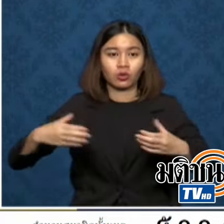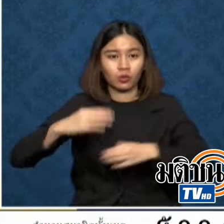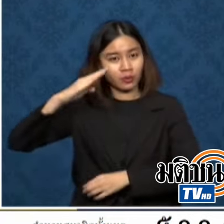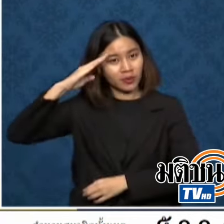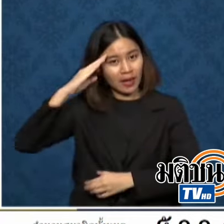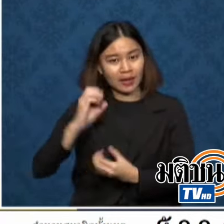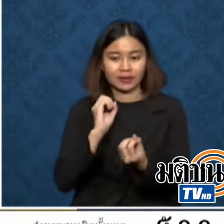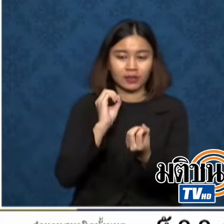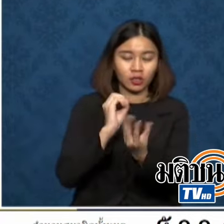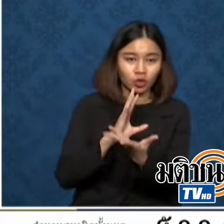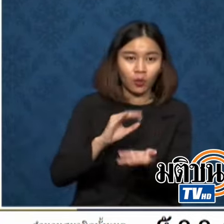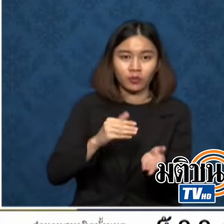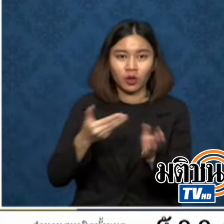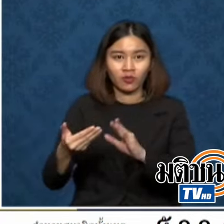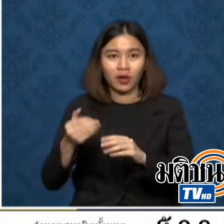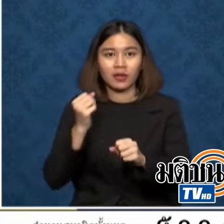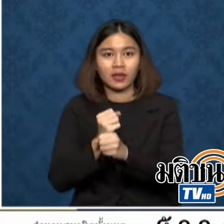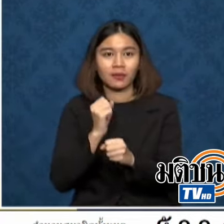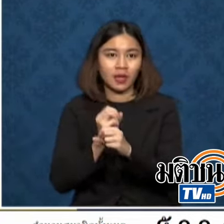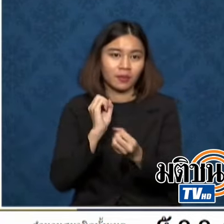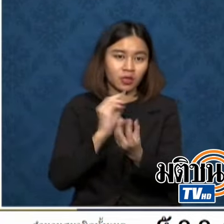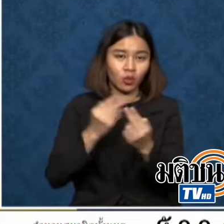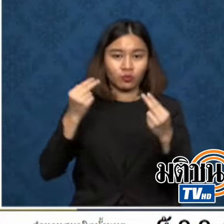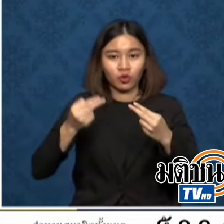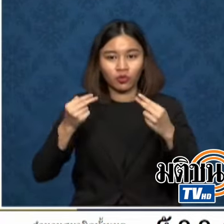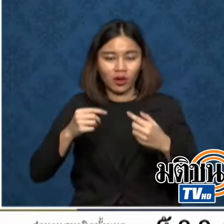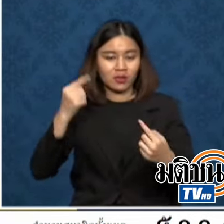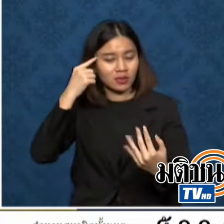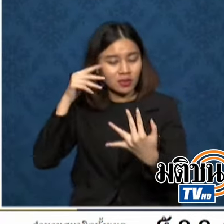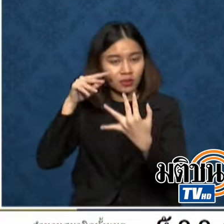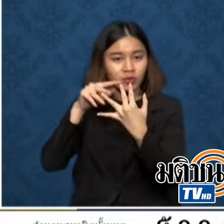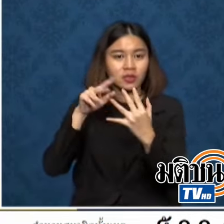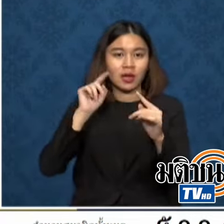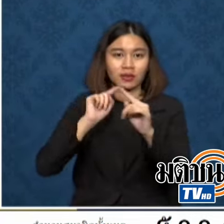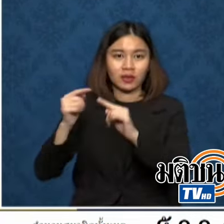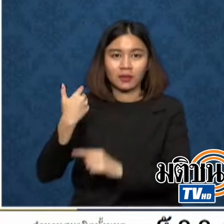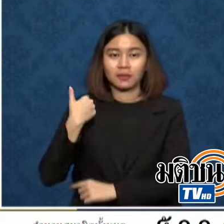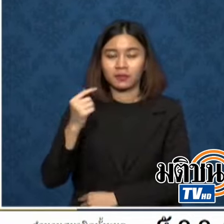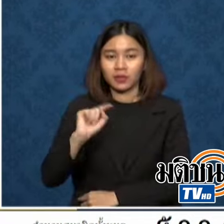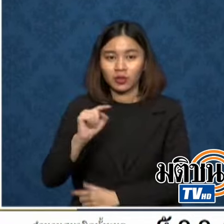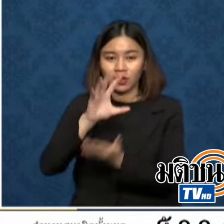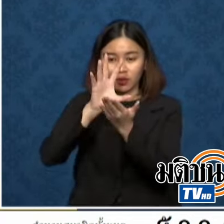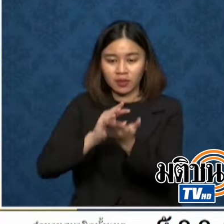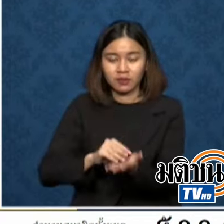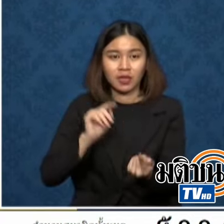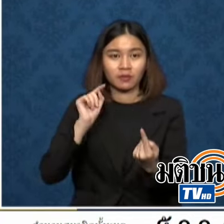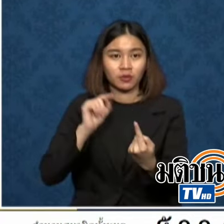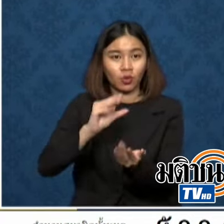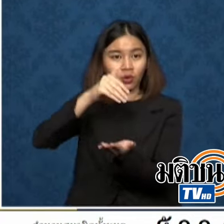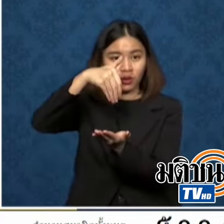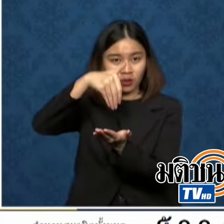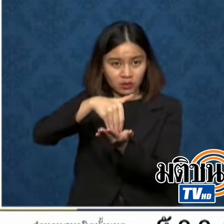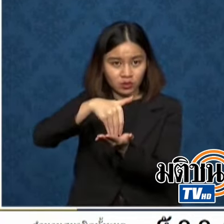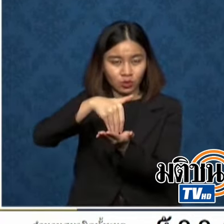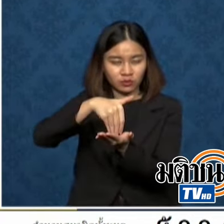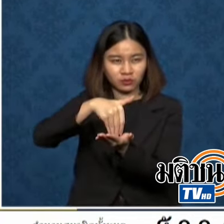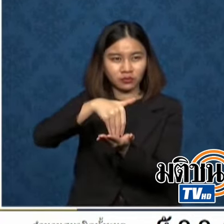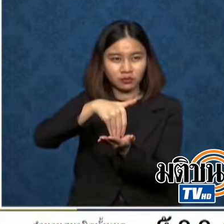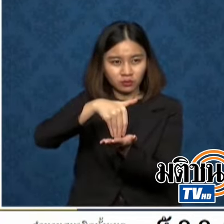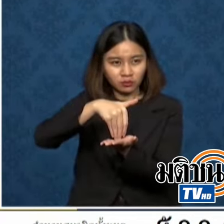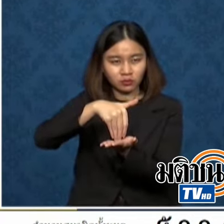ทำลายในการทำขู่ขวัญในการทำเรื่องเกี่ยวกับจิตวิทยาไม่ว่าจะเป็นข้อมูลจากศูนย์ที่ของ